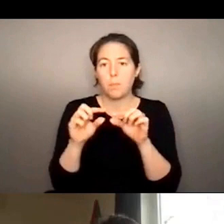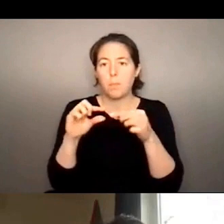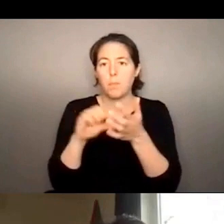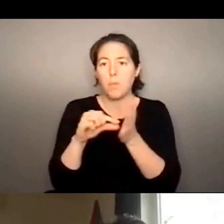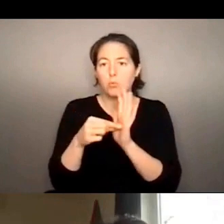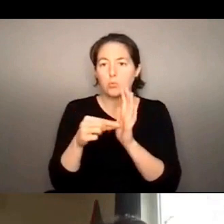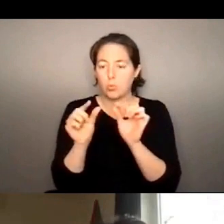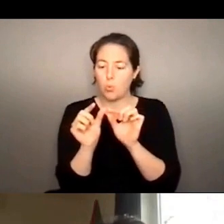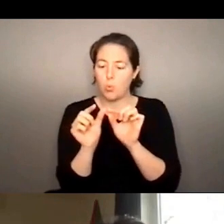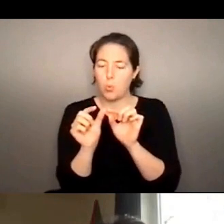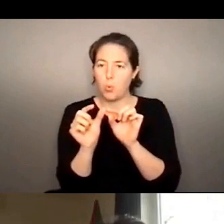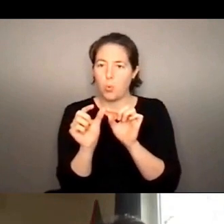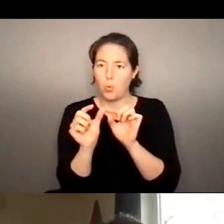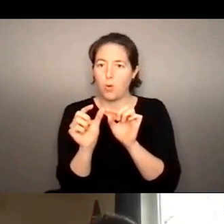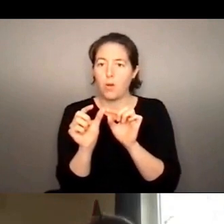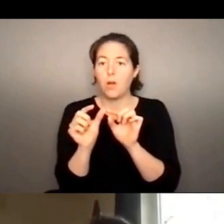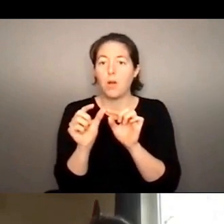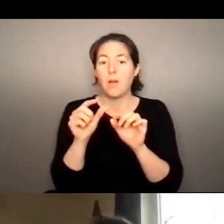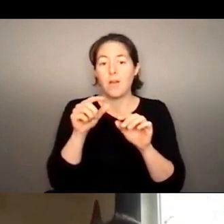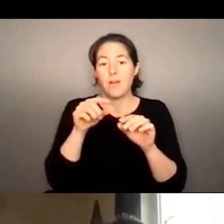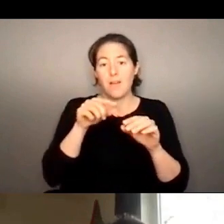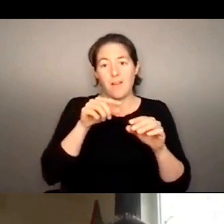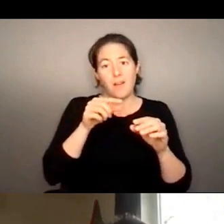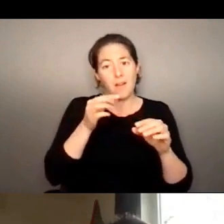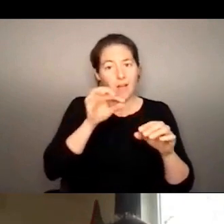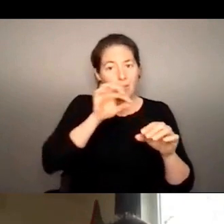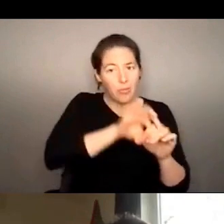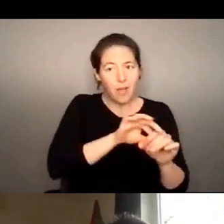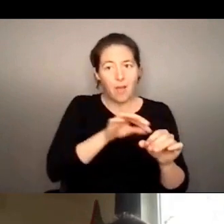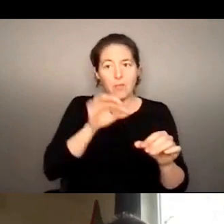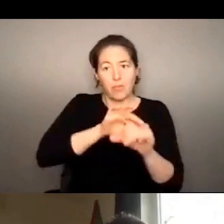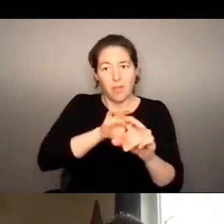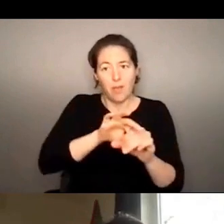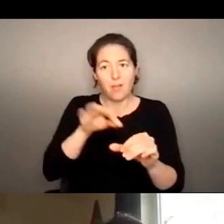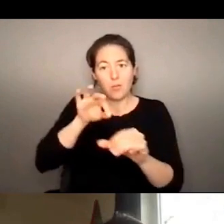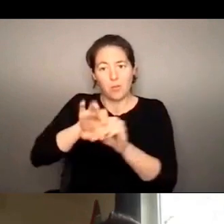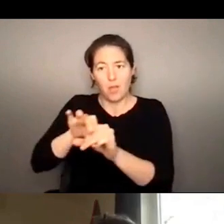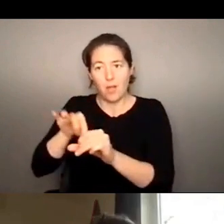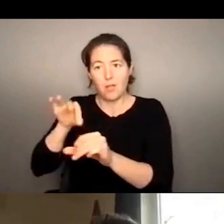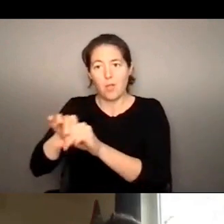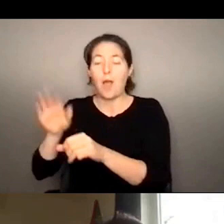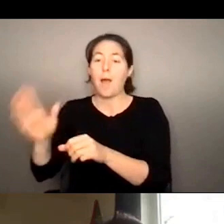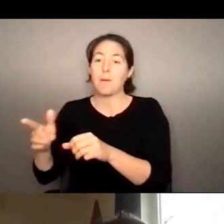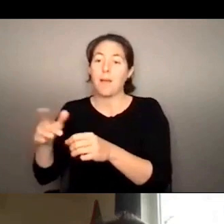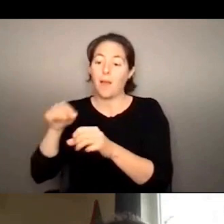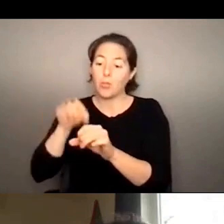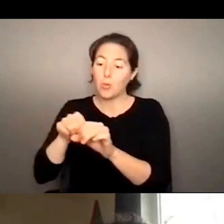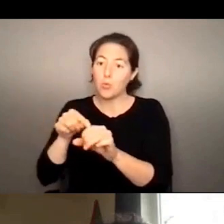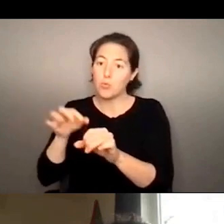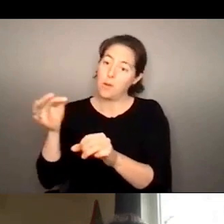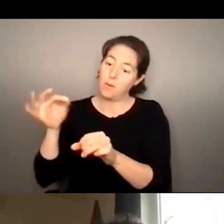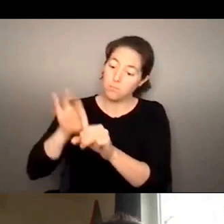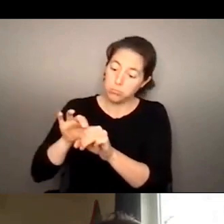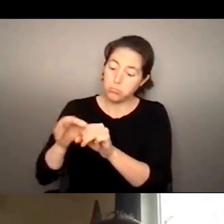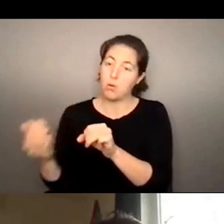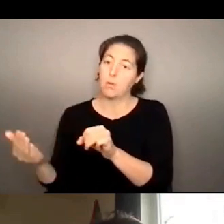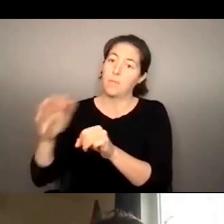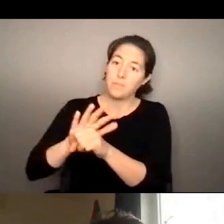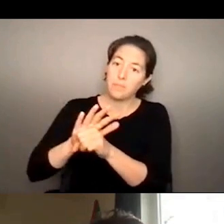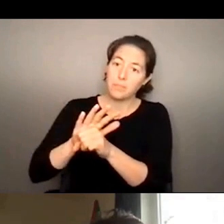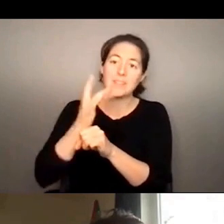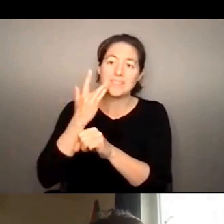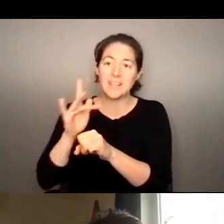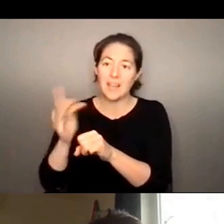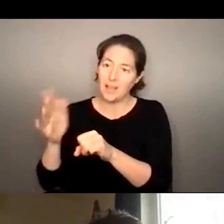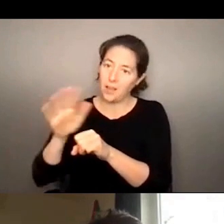d'aller mettre une petite douille dans chacun de ces trous-là. Puis ensuite, de venir sceller les trous par de la cire, puis